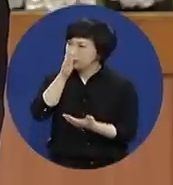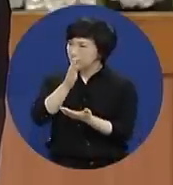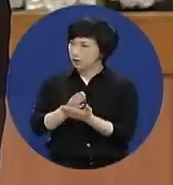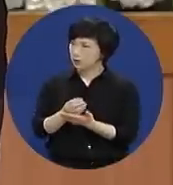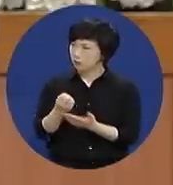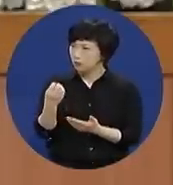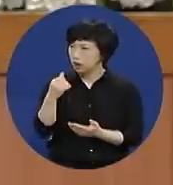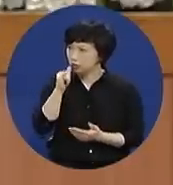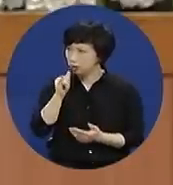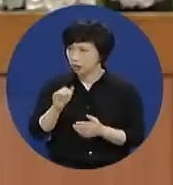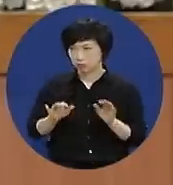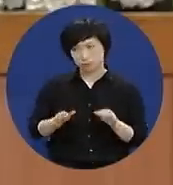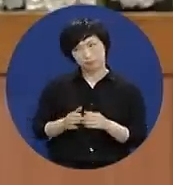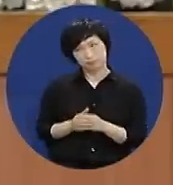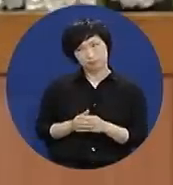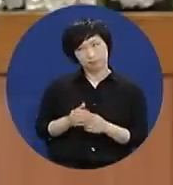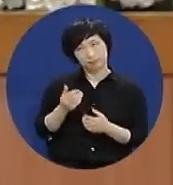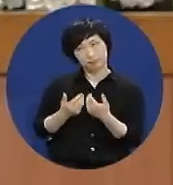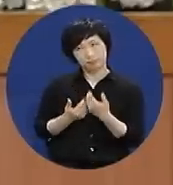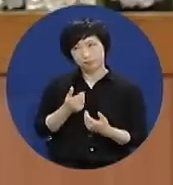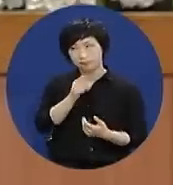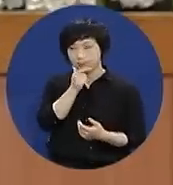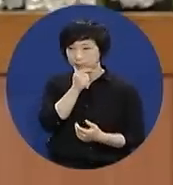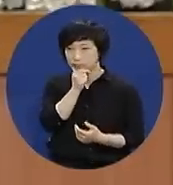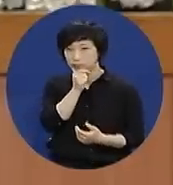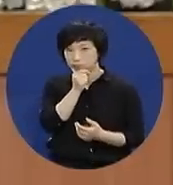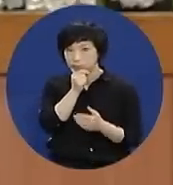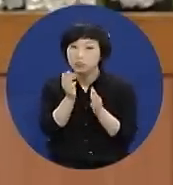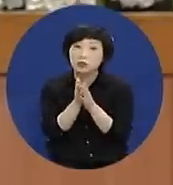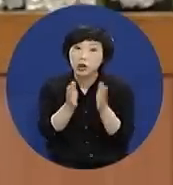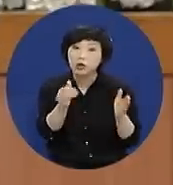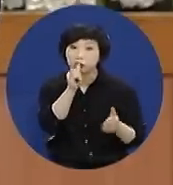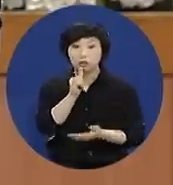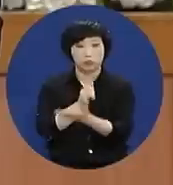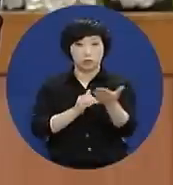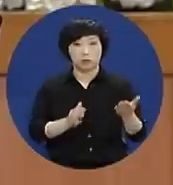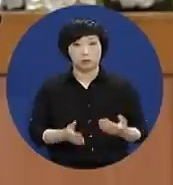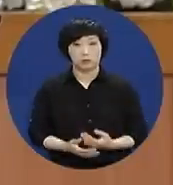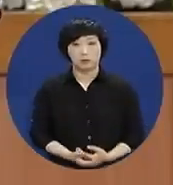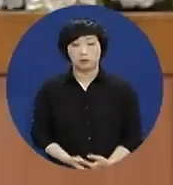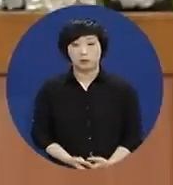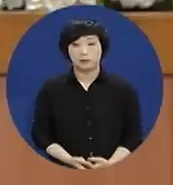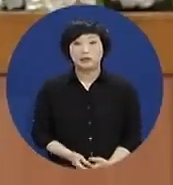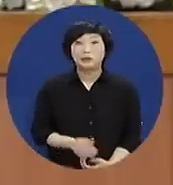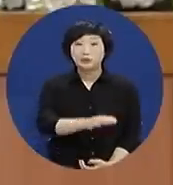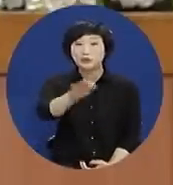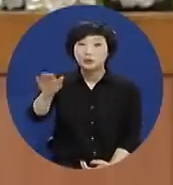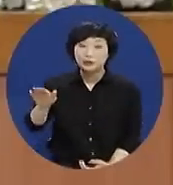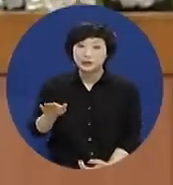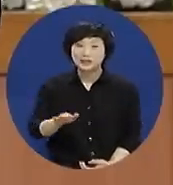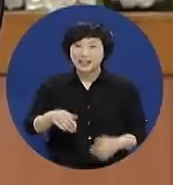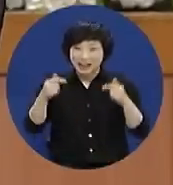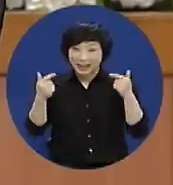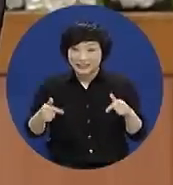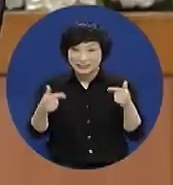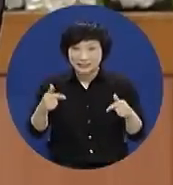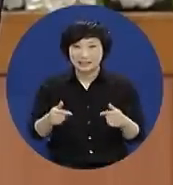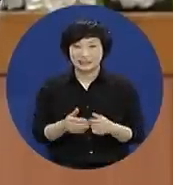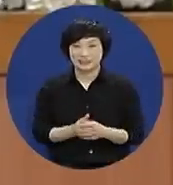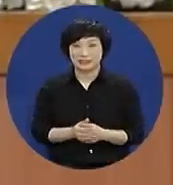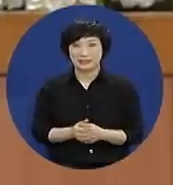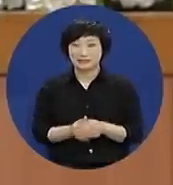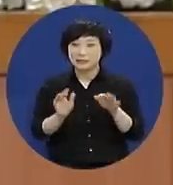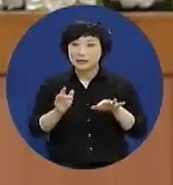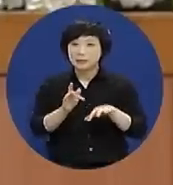たことが確かしてはいけないと聞いたけどとあやふやになりますそれで私たち